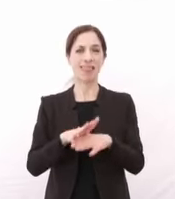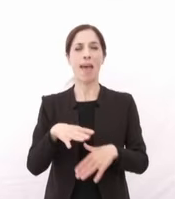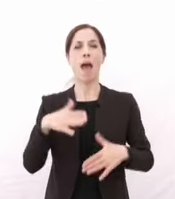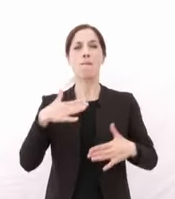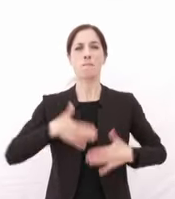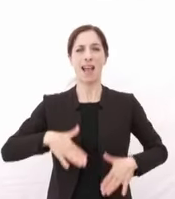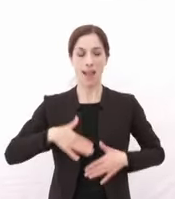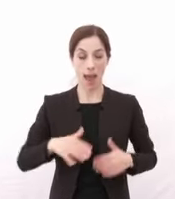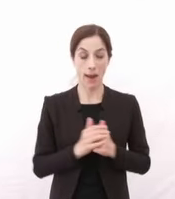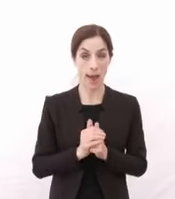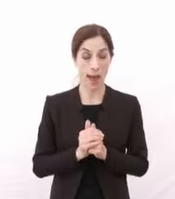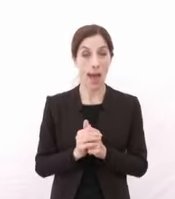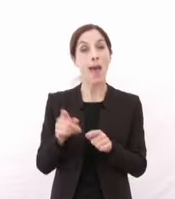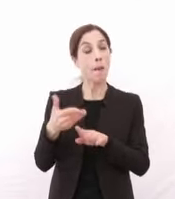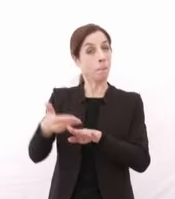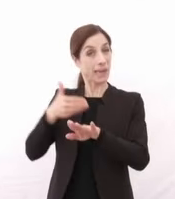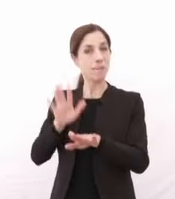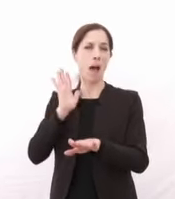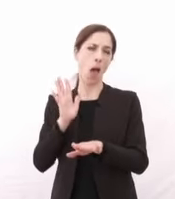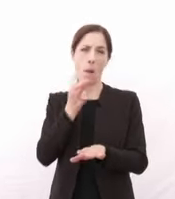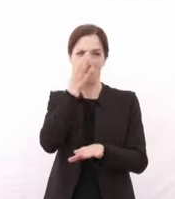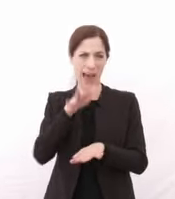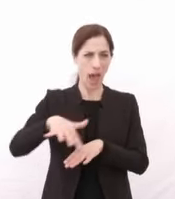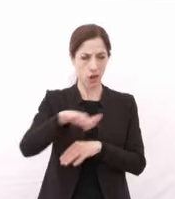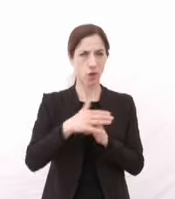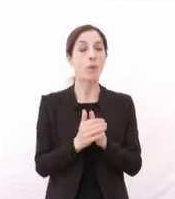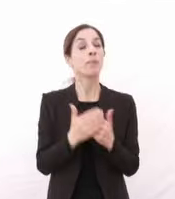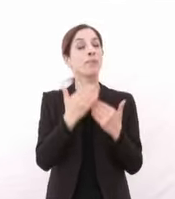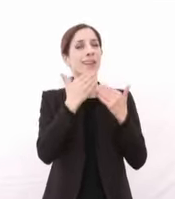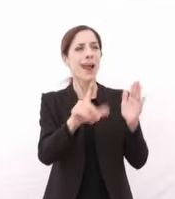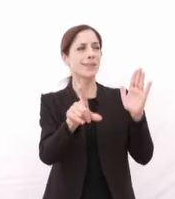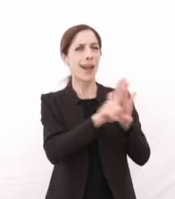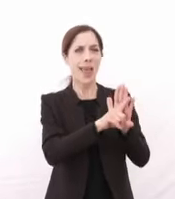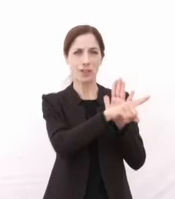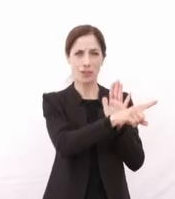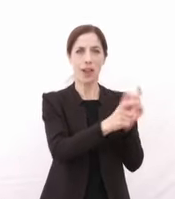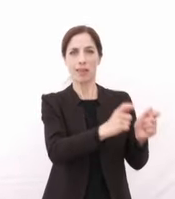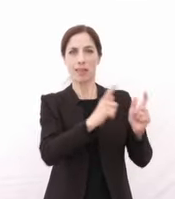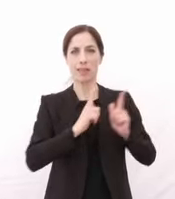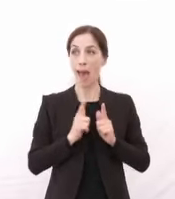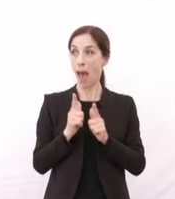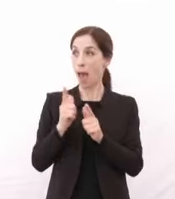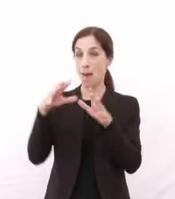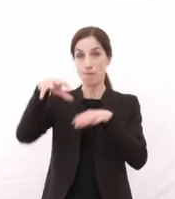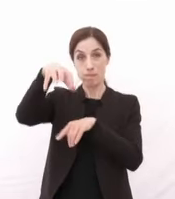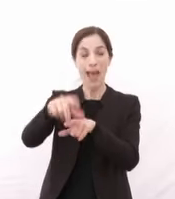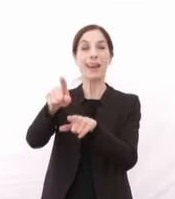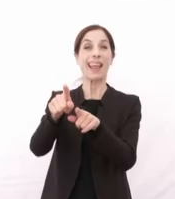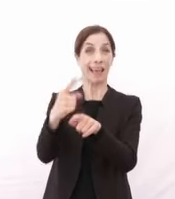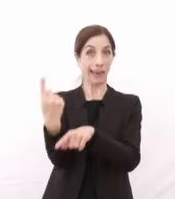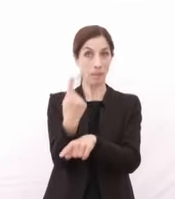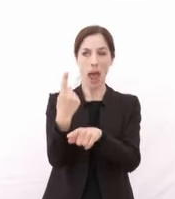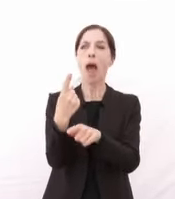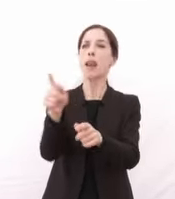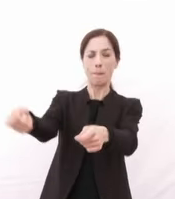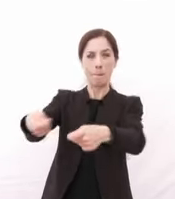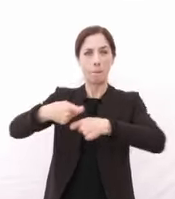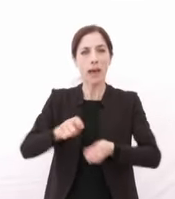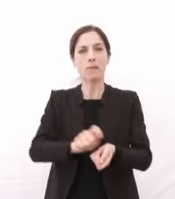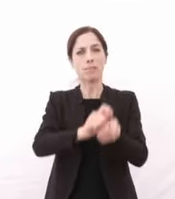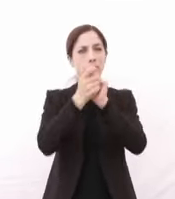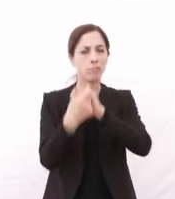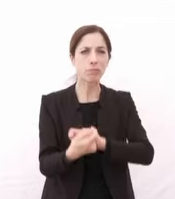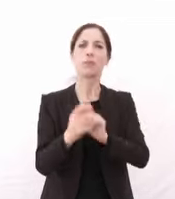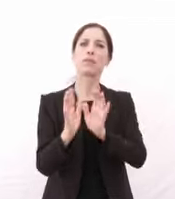mafia Roma, che grazie alla legge sulla confisca dei beni criminali è stato destinato ad uso sociale, riconvertendosi in un